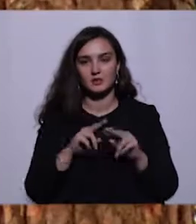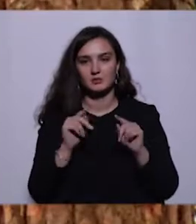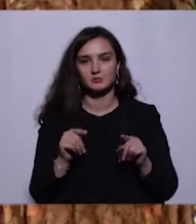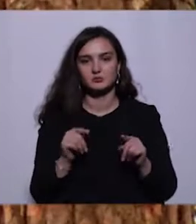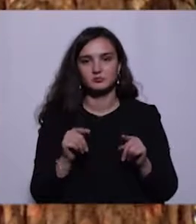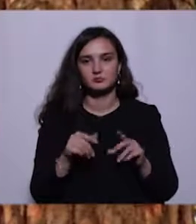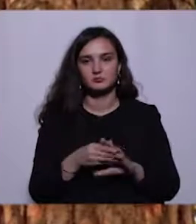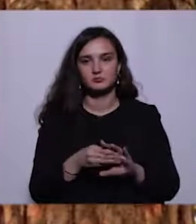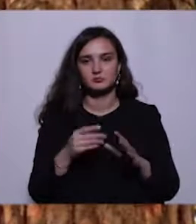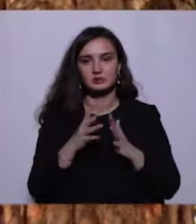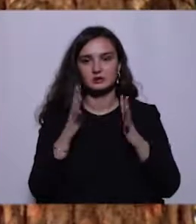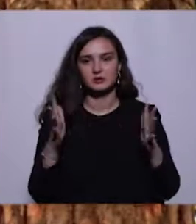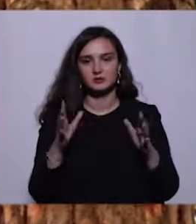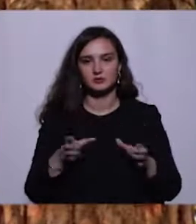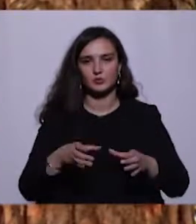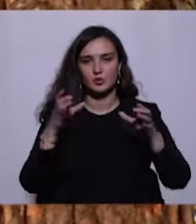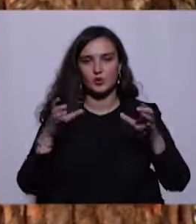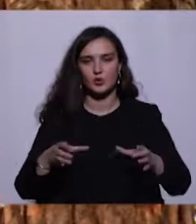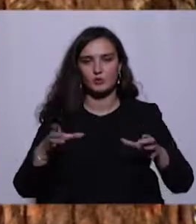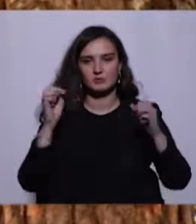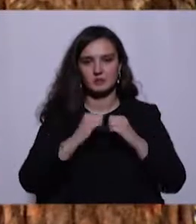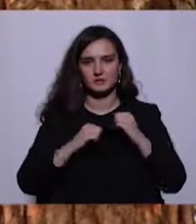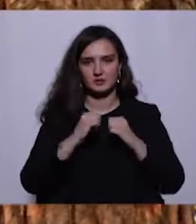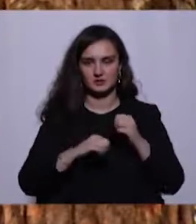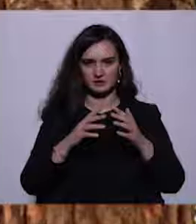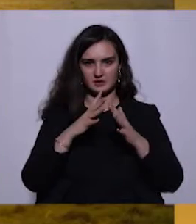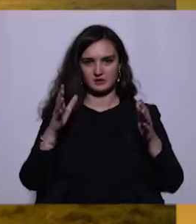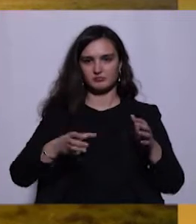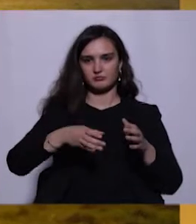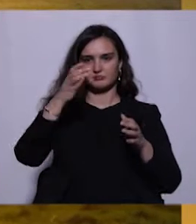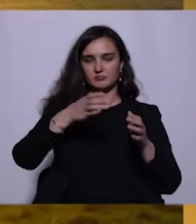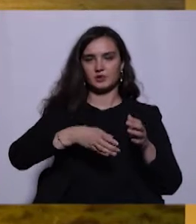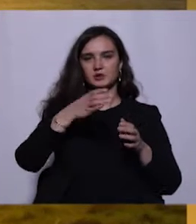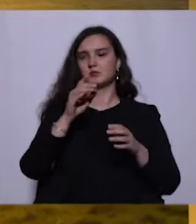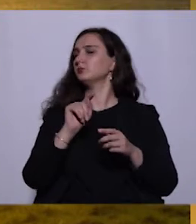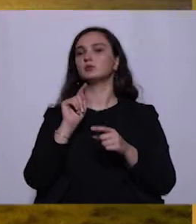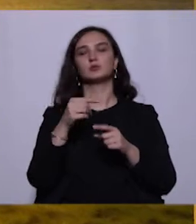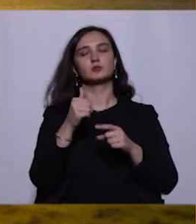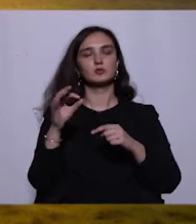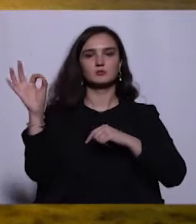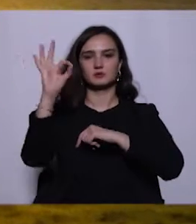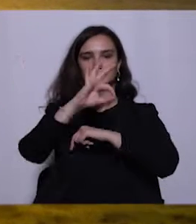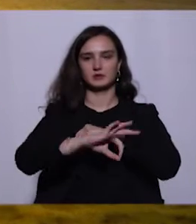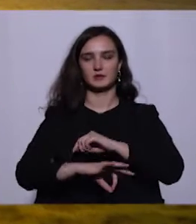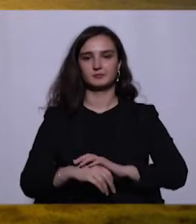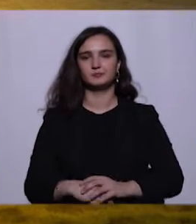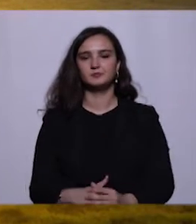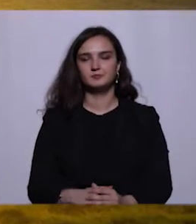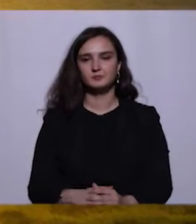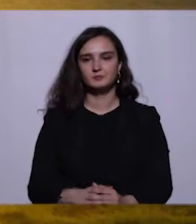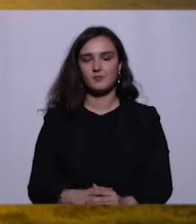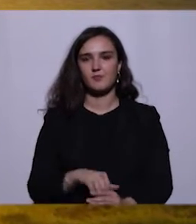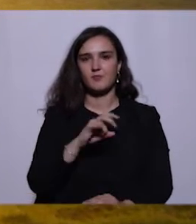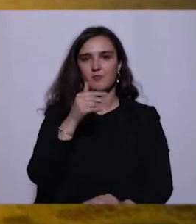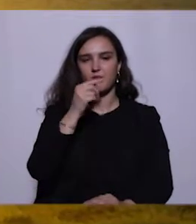ამ დიდ კოლონებს, ქვის დიდ მეგალითებს შორის, როგორ ჩადის მზე, ან როგორ